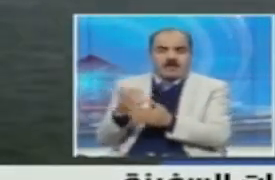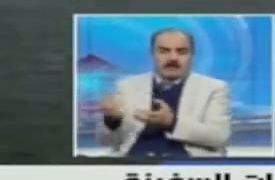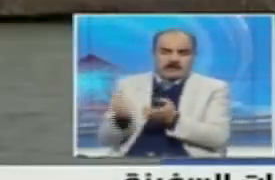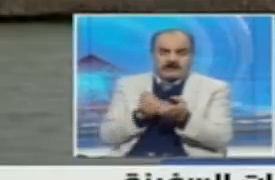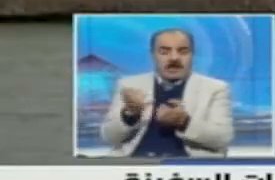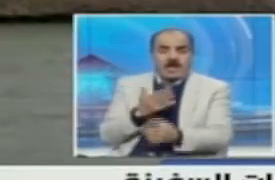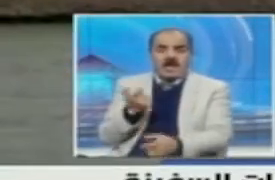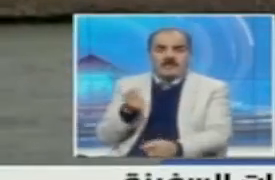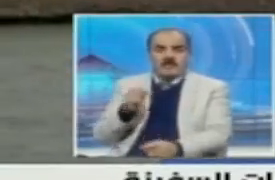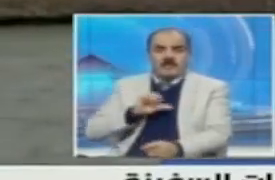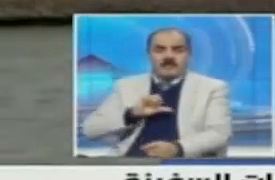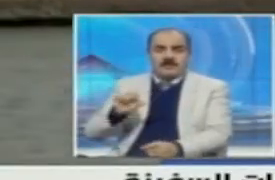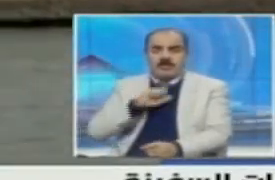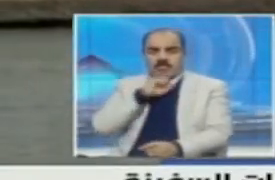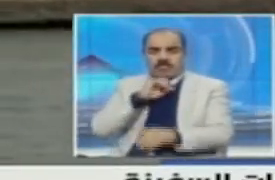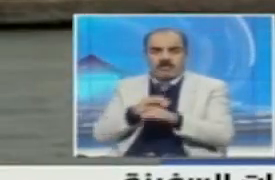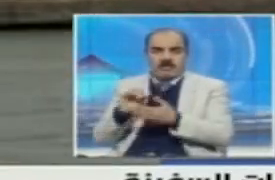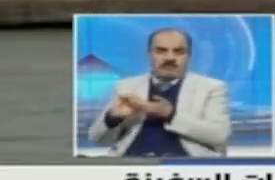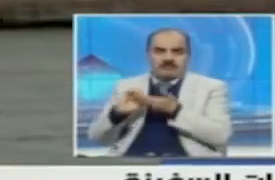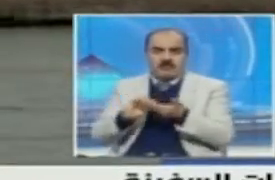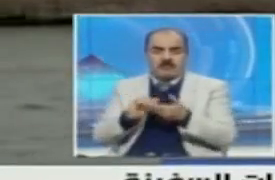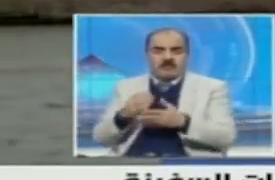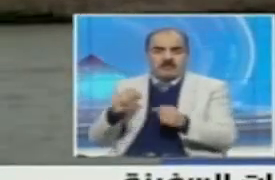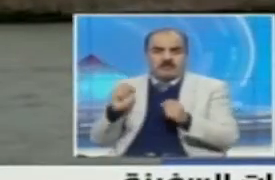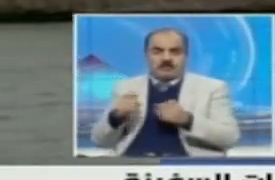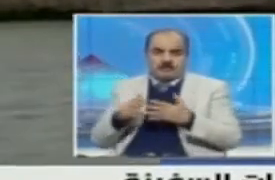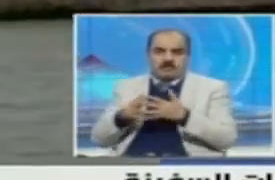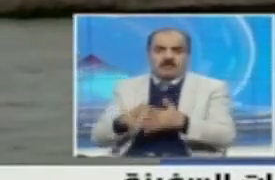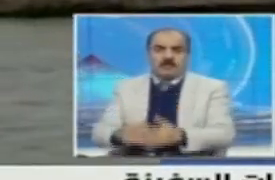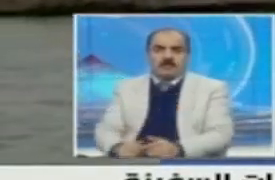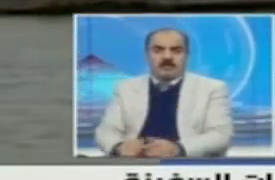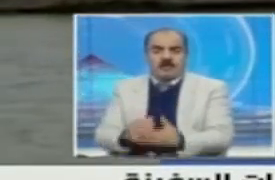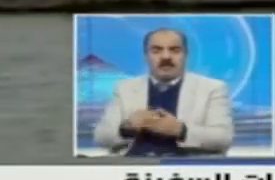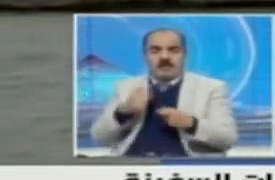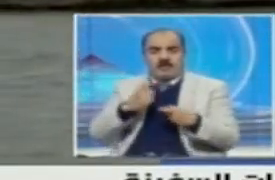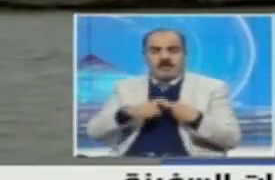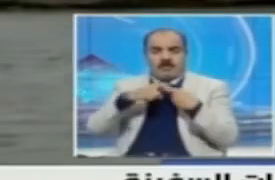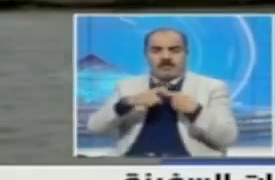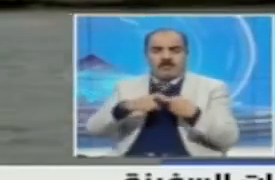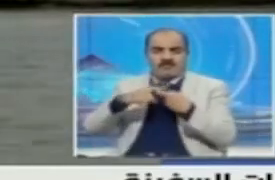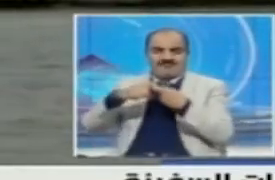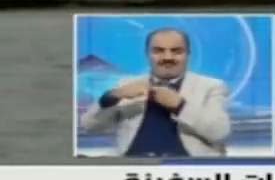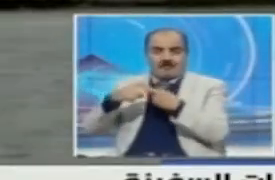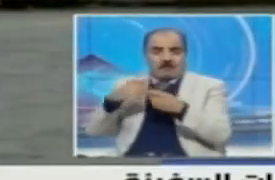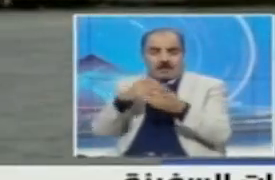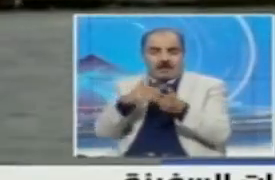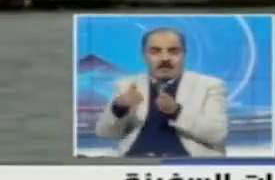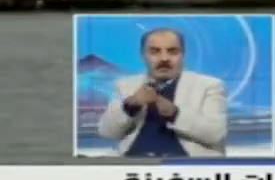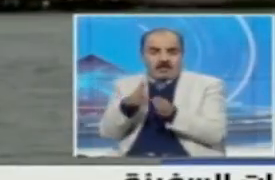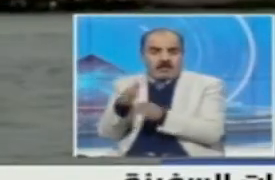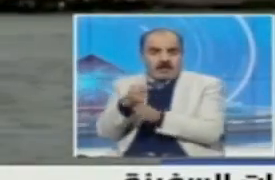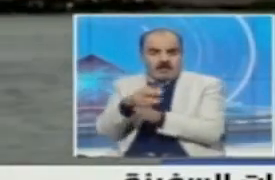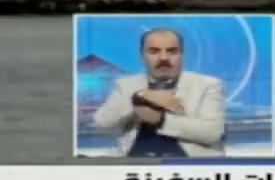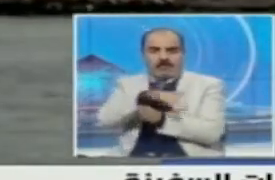شد 95 طنا للتعامل السريع مع الموقف وقطر السفينة، بما يسمح باستئناف عبورها